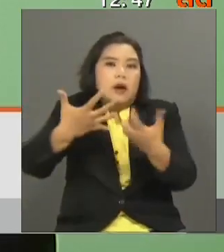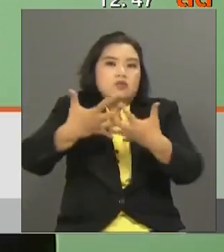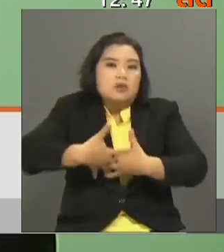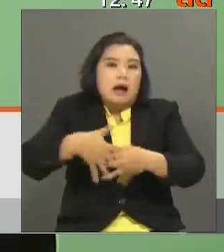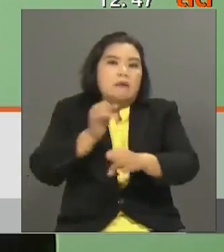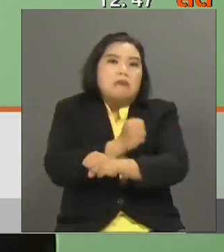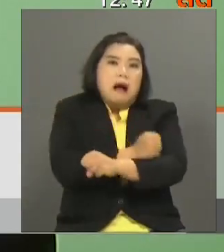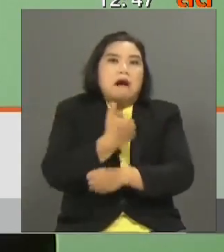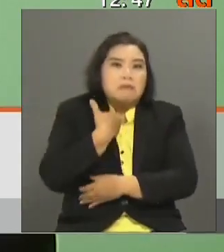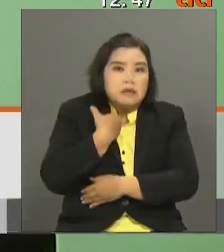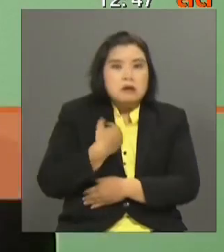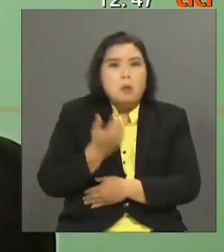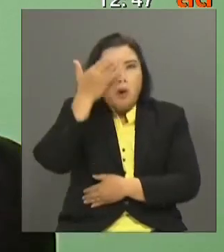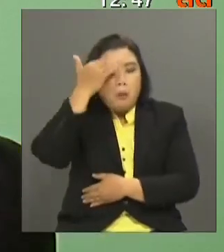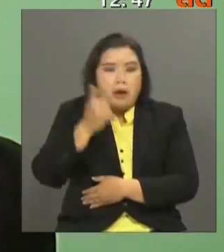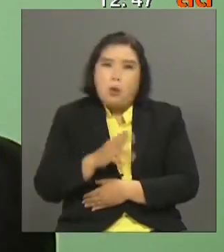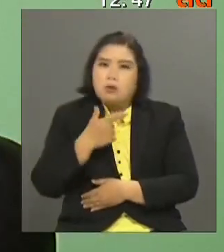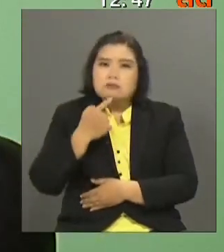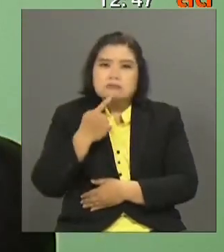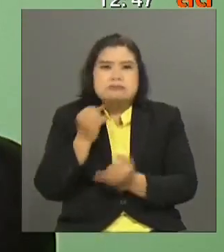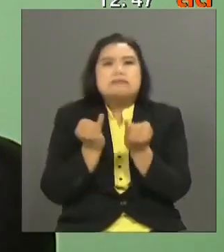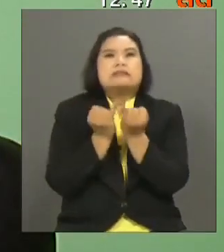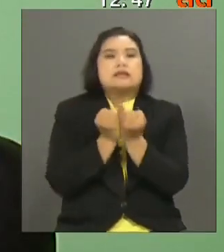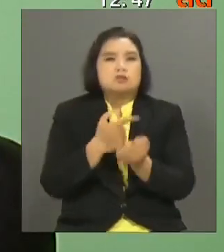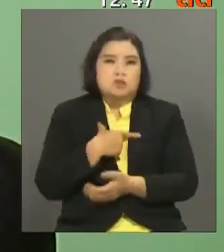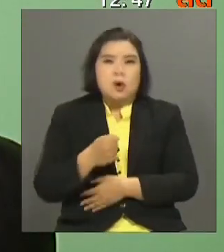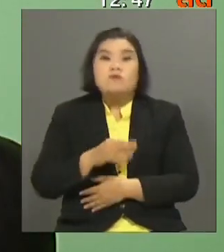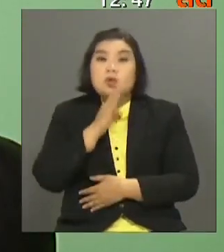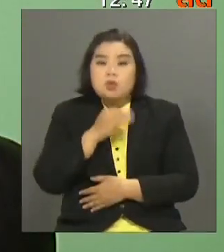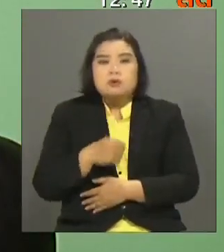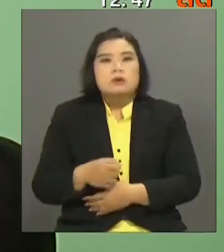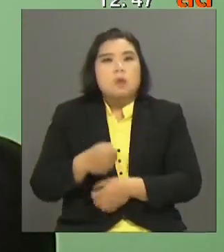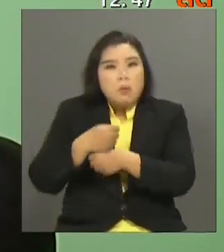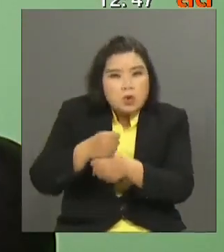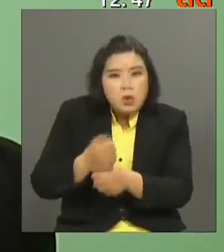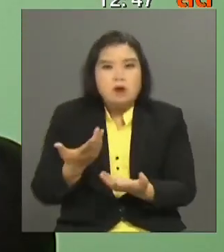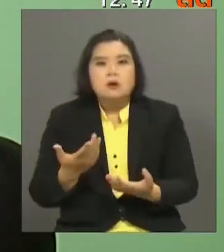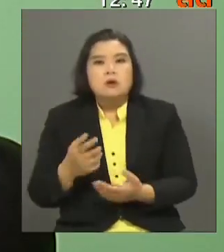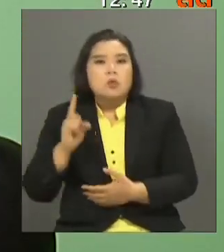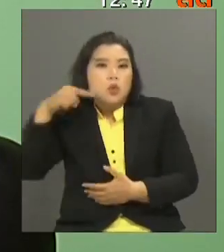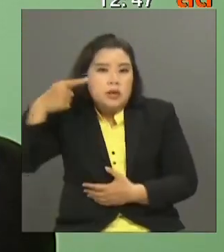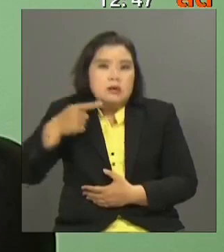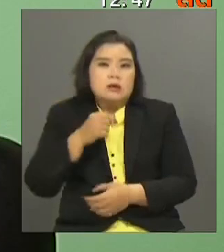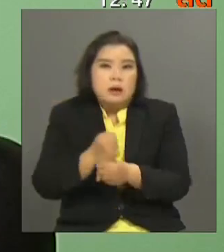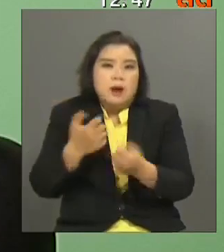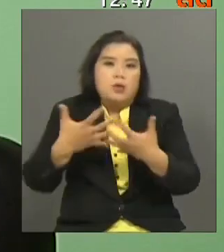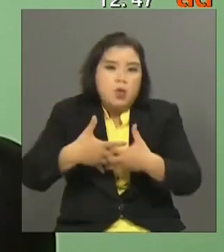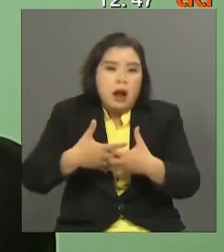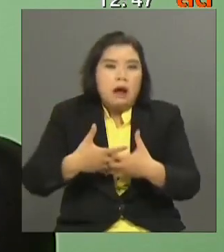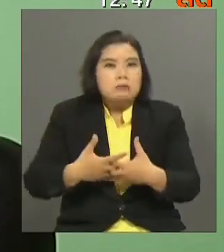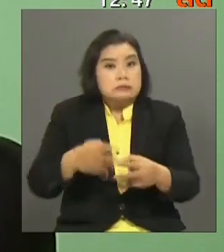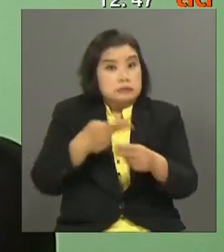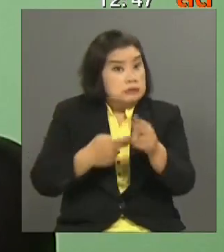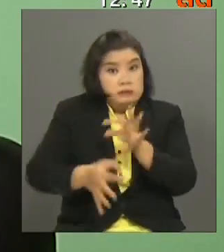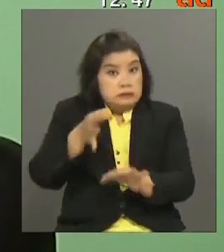านกำลังสไตร์เรื่องค่าแรงค่าตัวหรือว่าสาวโรงงานกำลังวิ่งหนีไฟไหม้อะไรก็ดีเป็นข่าวที่เกิด